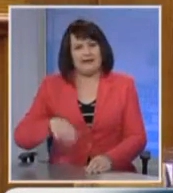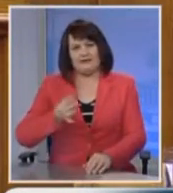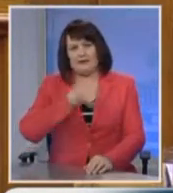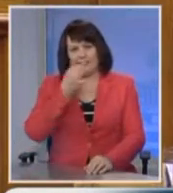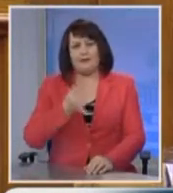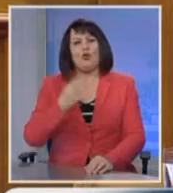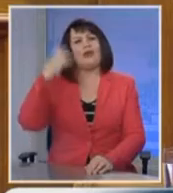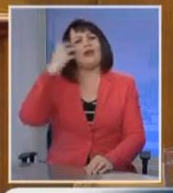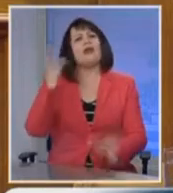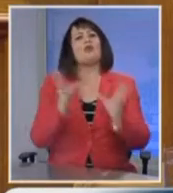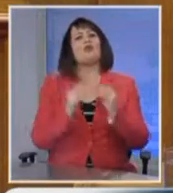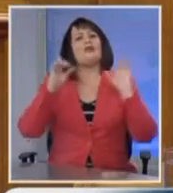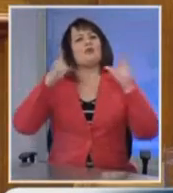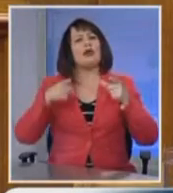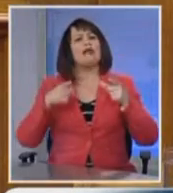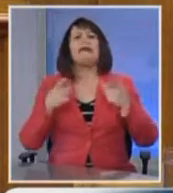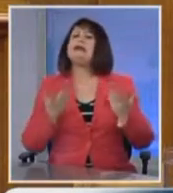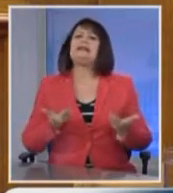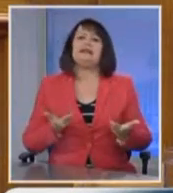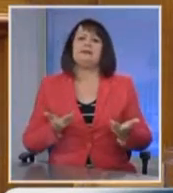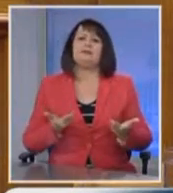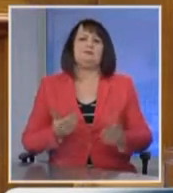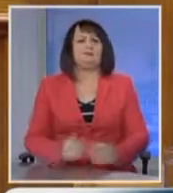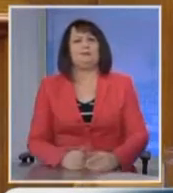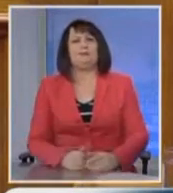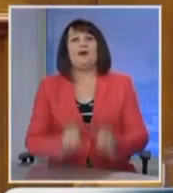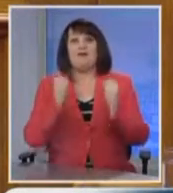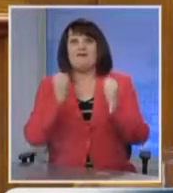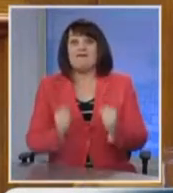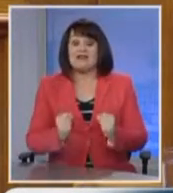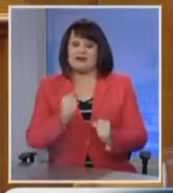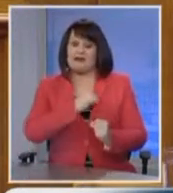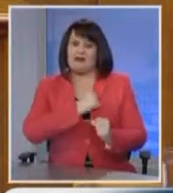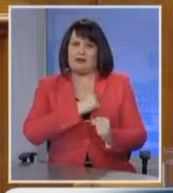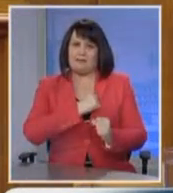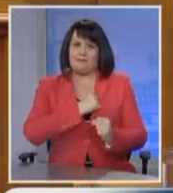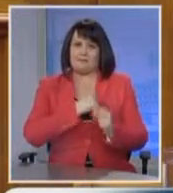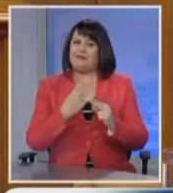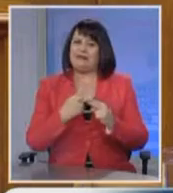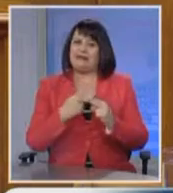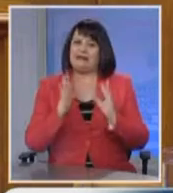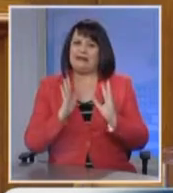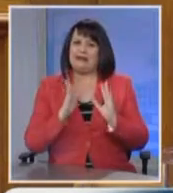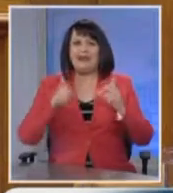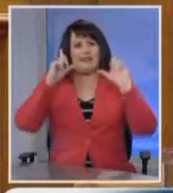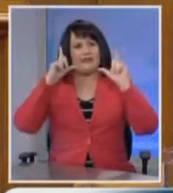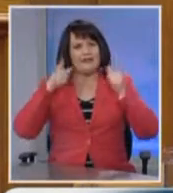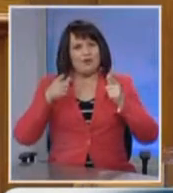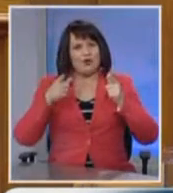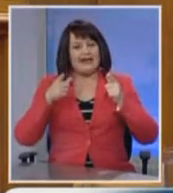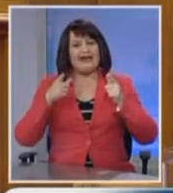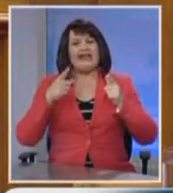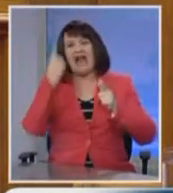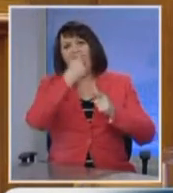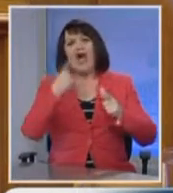της δημοκρατίας. Η θεωρία της δημοκρατίας στηρίζεται σε μια βασική αρχή, τη λεγόμενη αρχή της δημοκρατικής